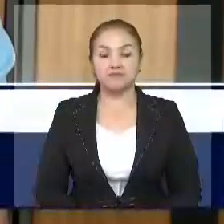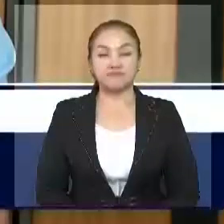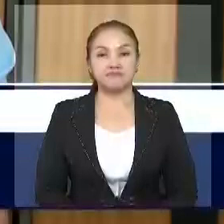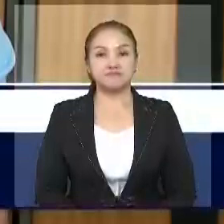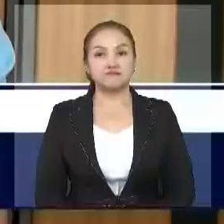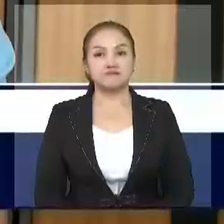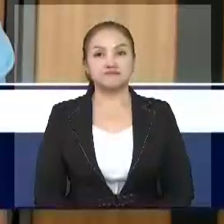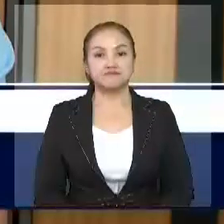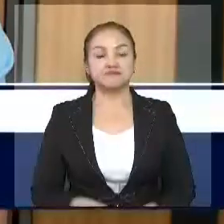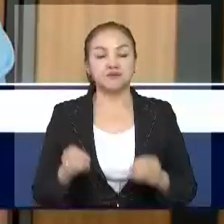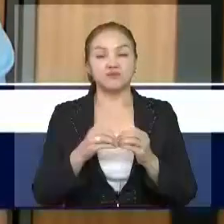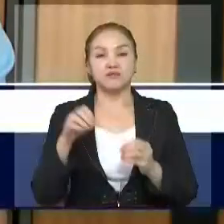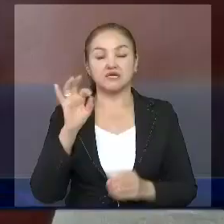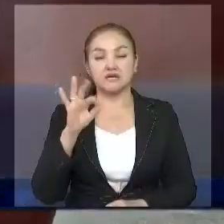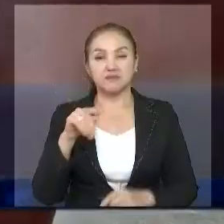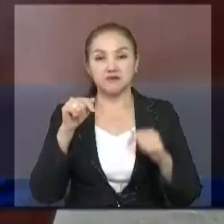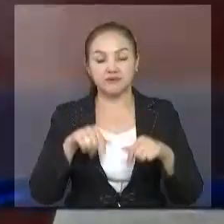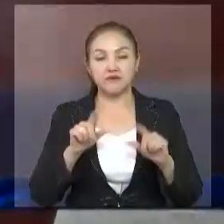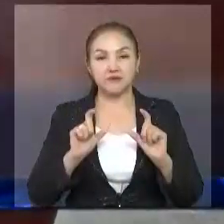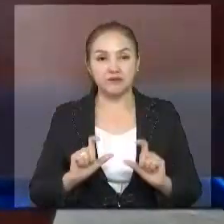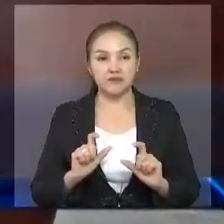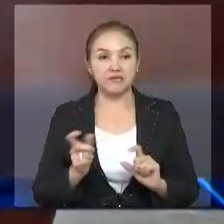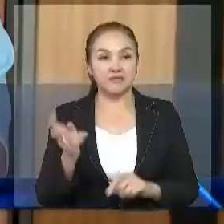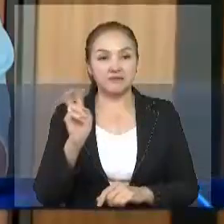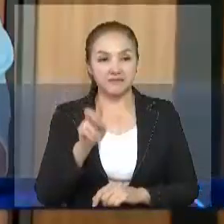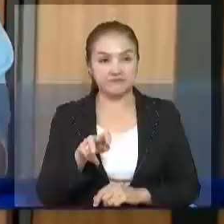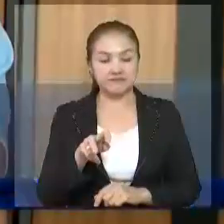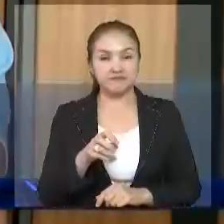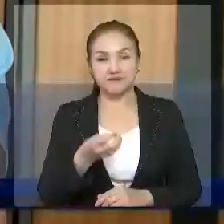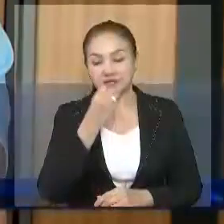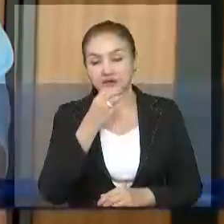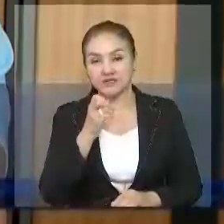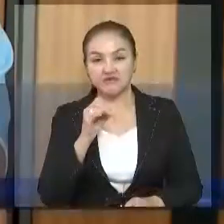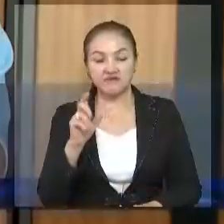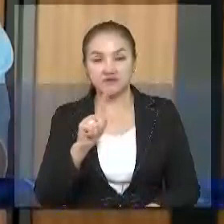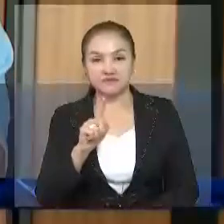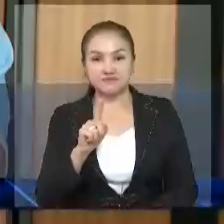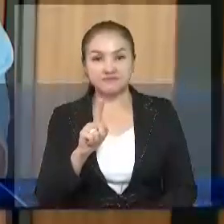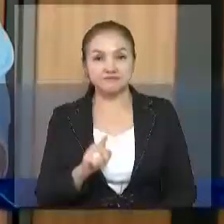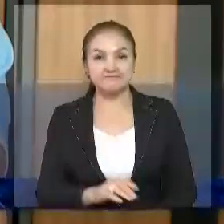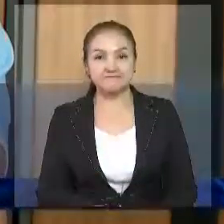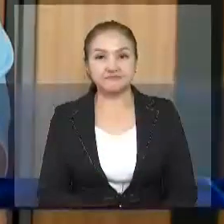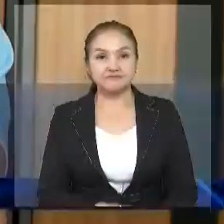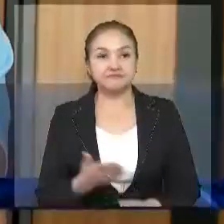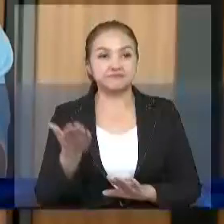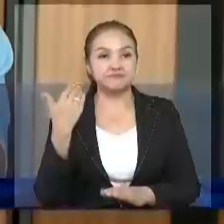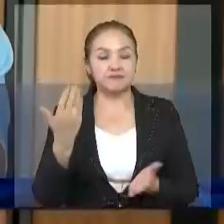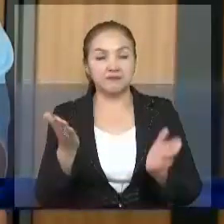10 октябрьде осында отырдым. Келсем бұл атқарым сақос артта